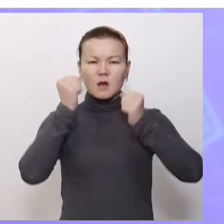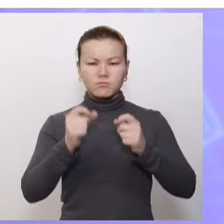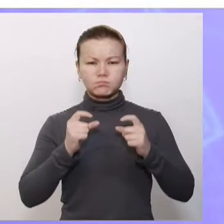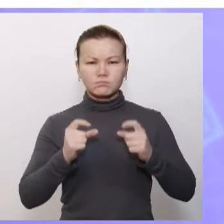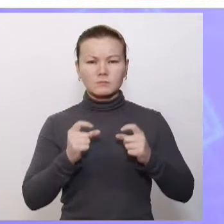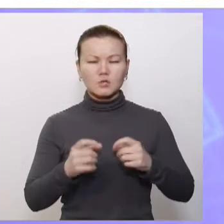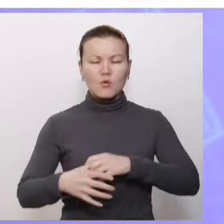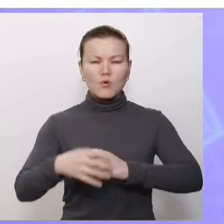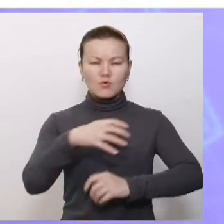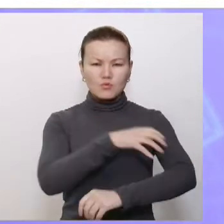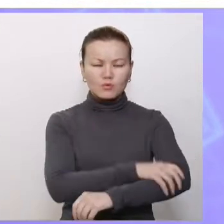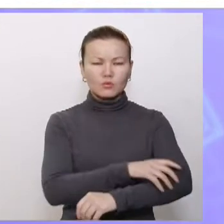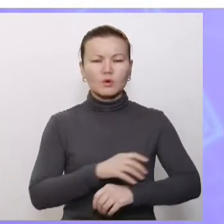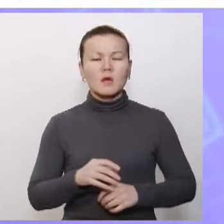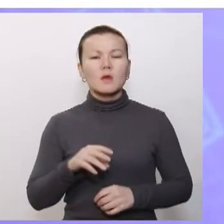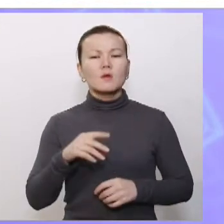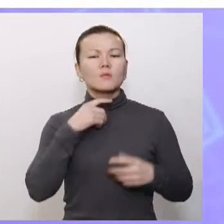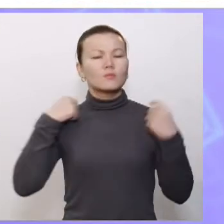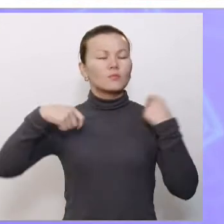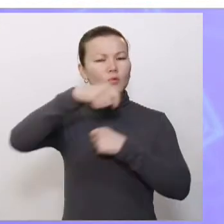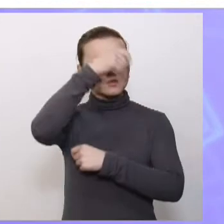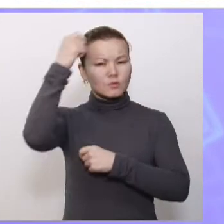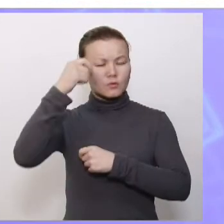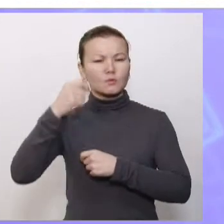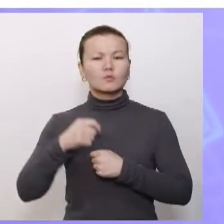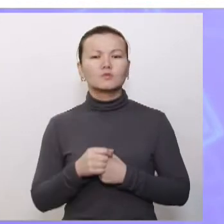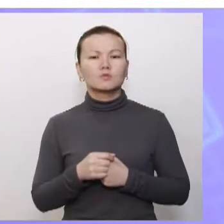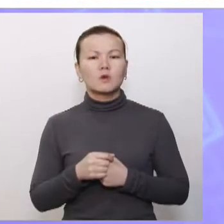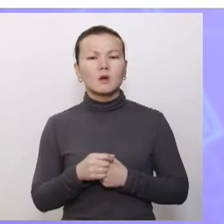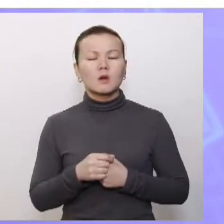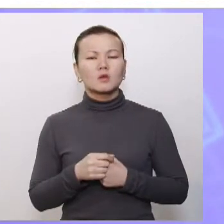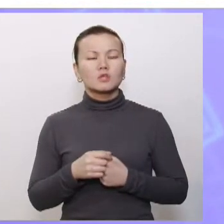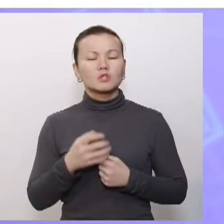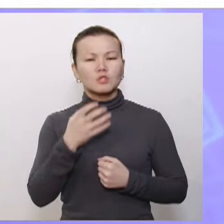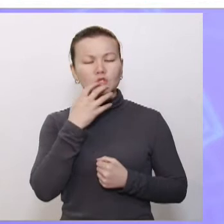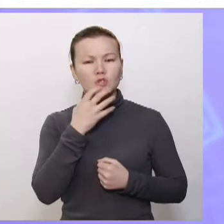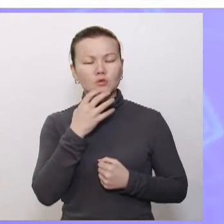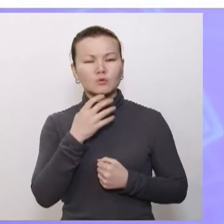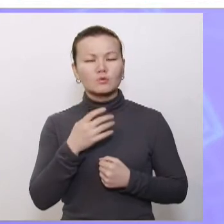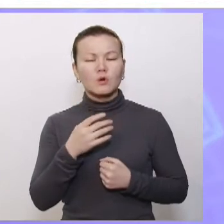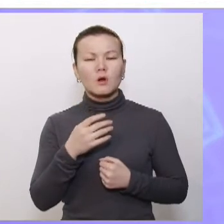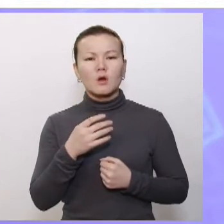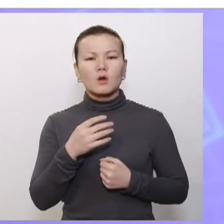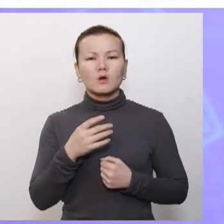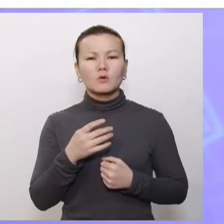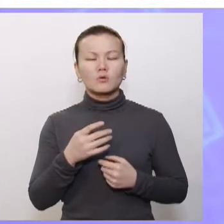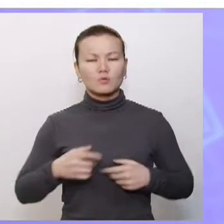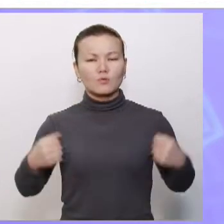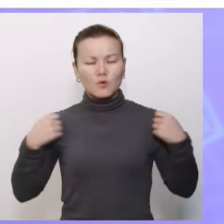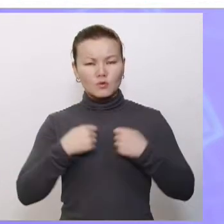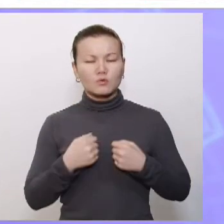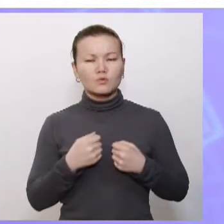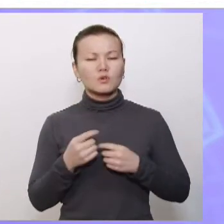өтүк, мээлей, моюн орогуч, жылуу күрмөнү чечебиз.